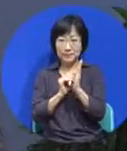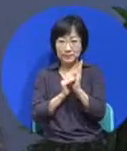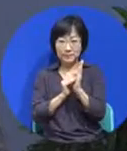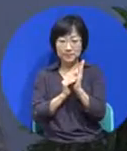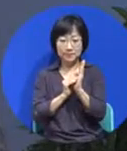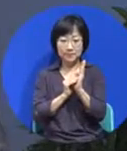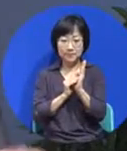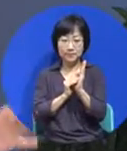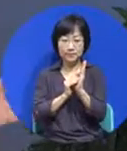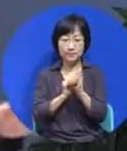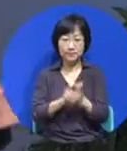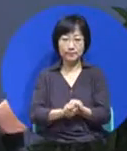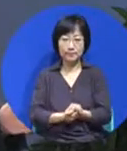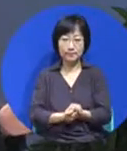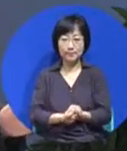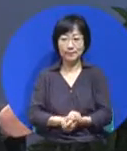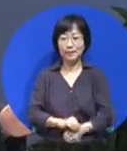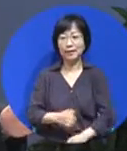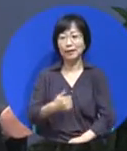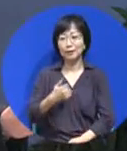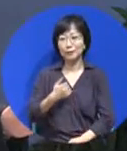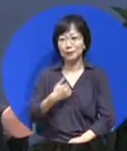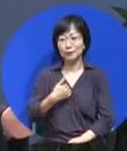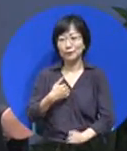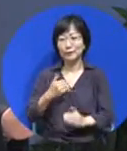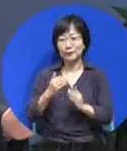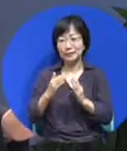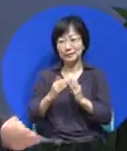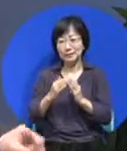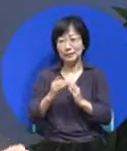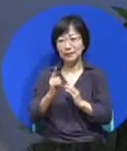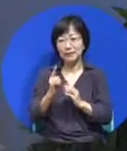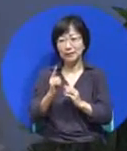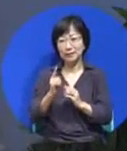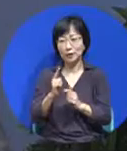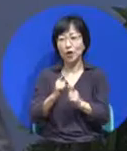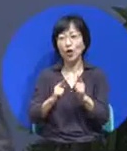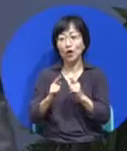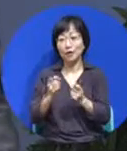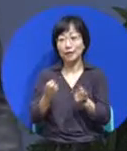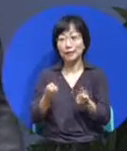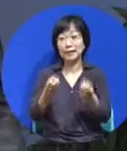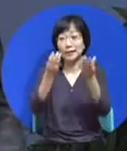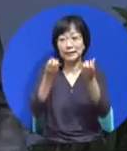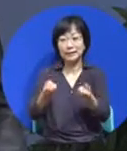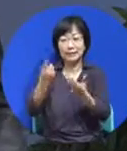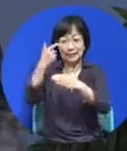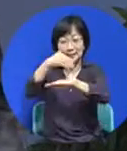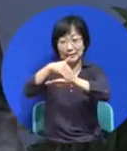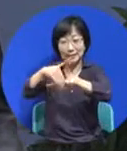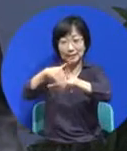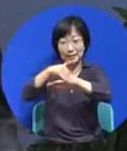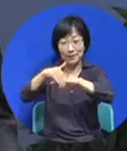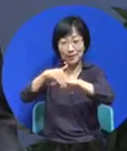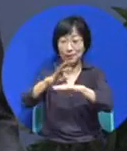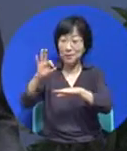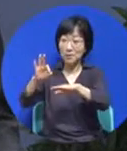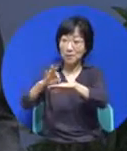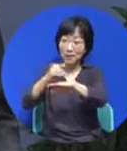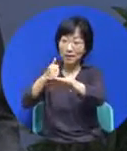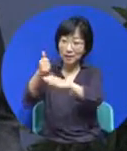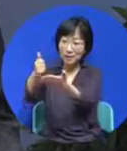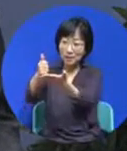she didn't. 한 번 더 잔치를 베풀겠는데 오시겠냐? She says again, I will have another banquet, so please join me. 이 말이 무슨 말인지 압니까?